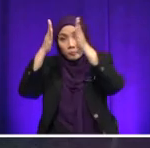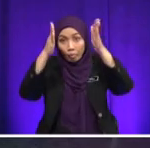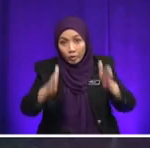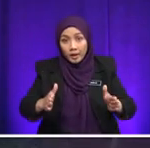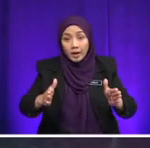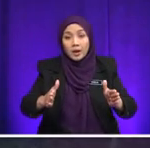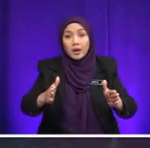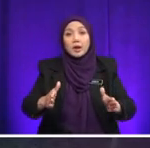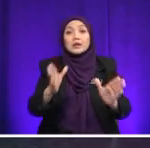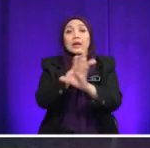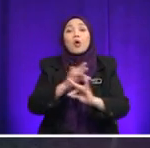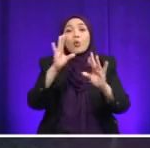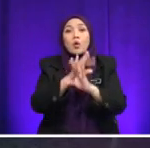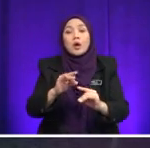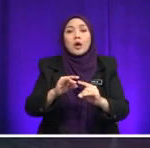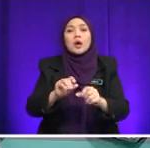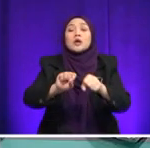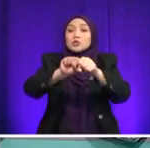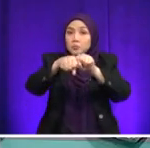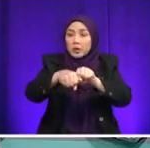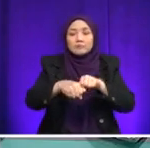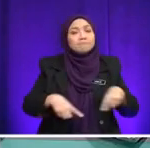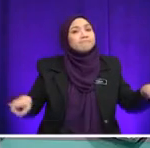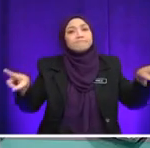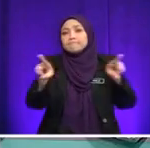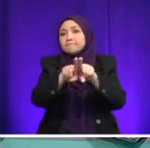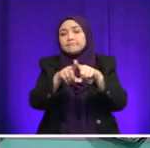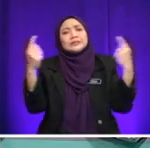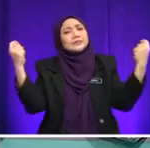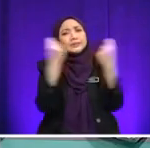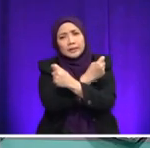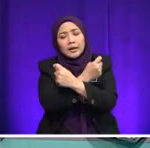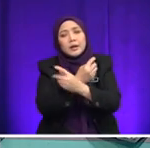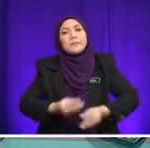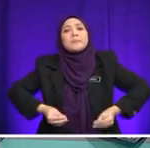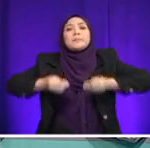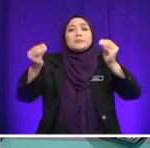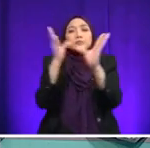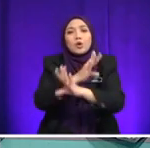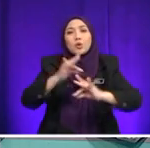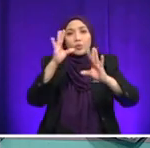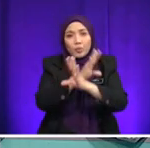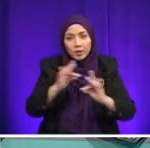penduduk Serawak agar bersama-sama menentang penyerahan serawa ini kepada kerajaan Perintis